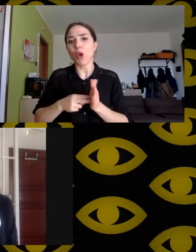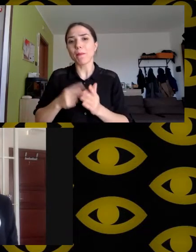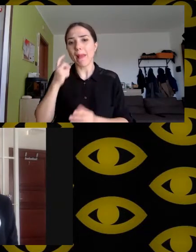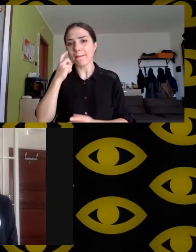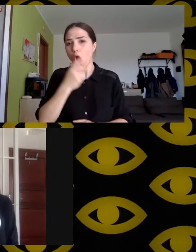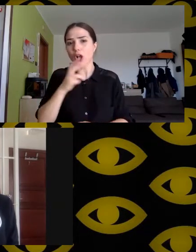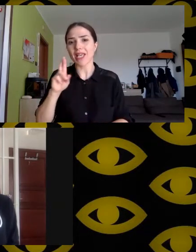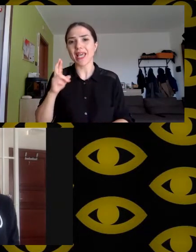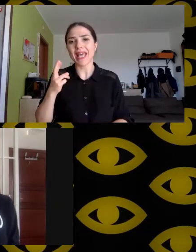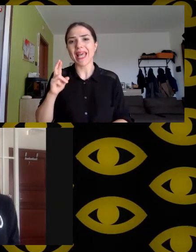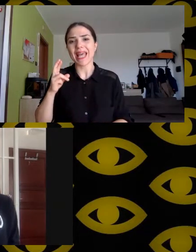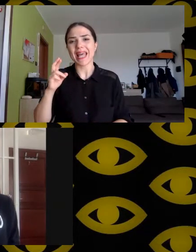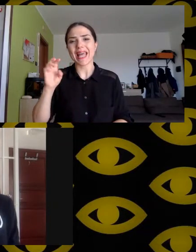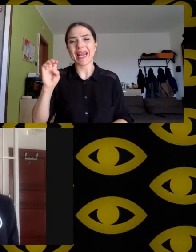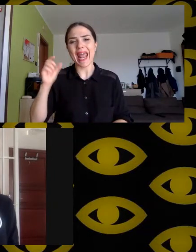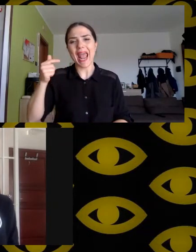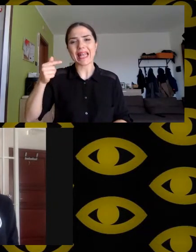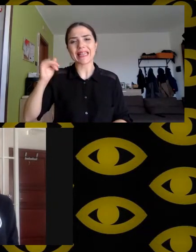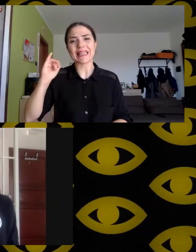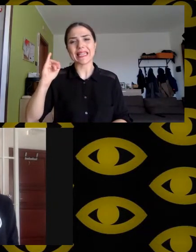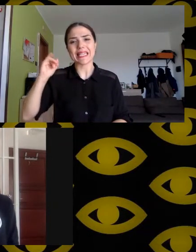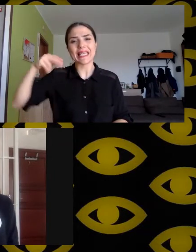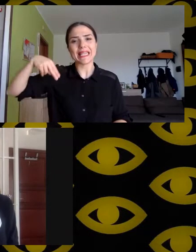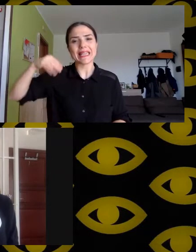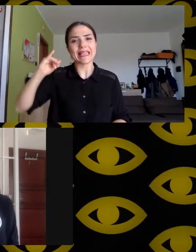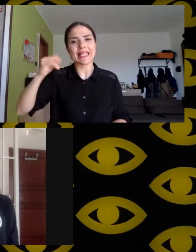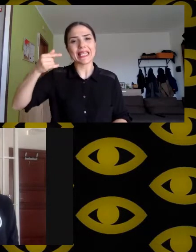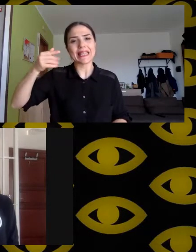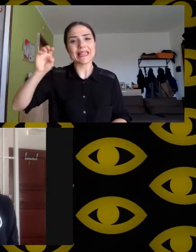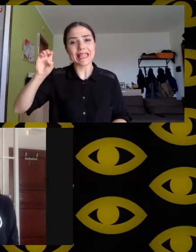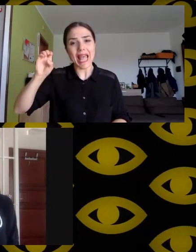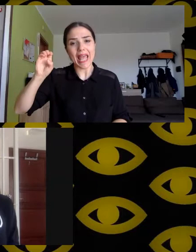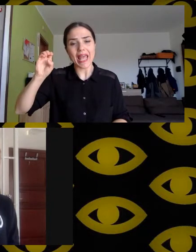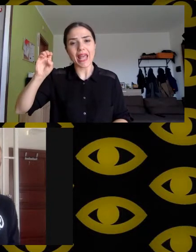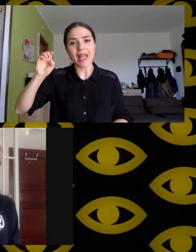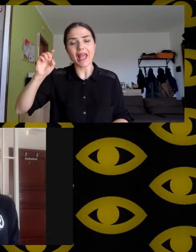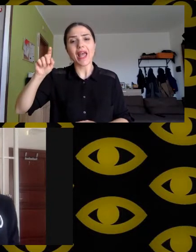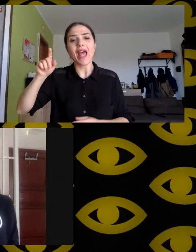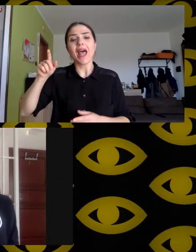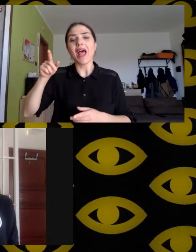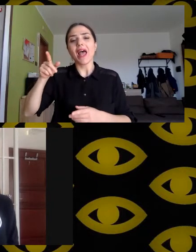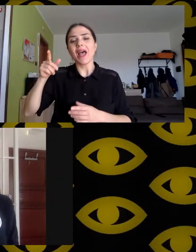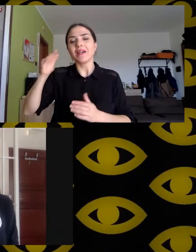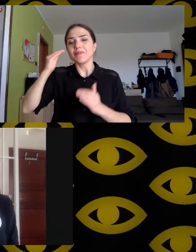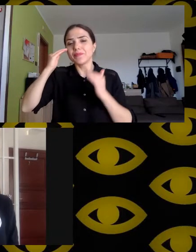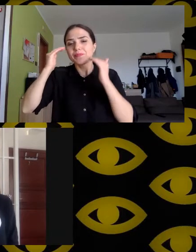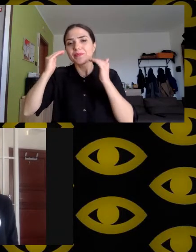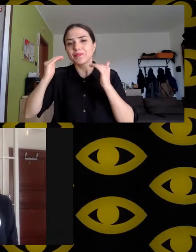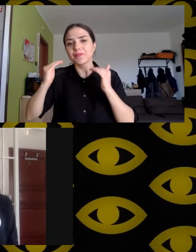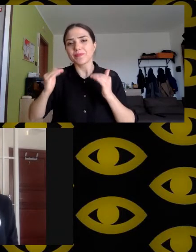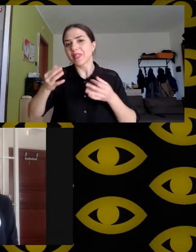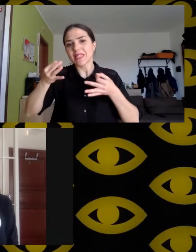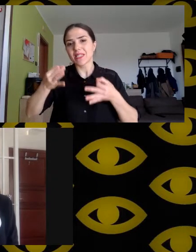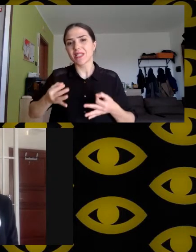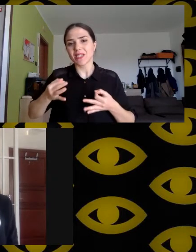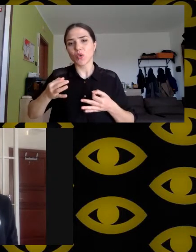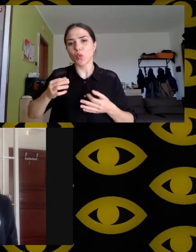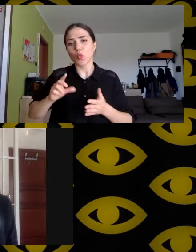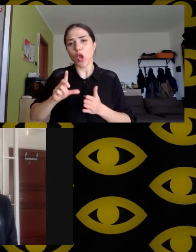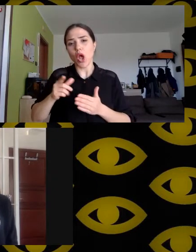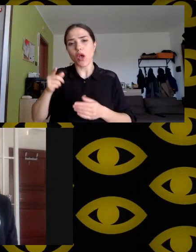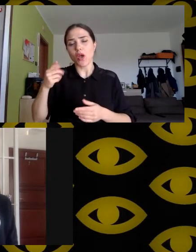degenerazione maculare, quindi non possiamo assolutamente più intervenire e lei perderà la vista breve perché è già